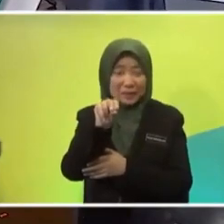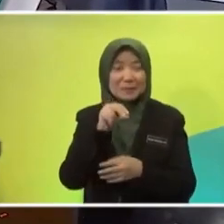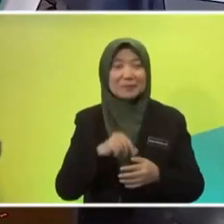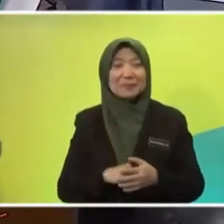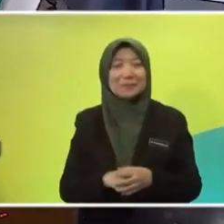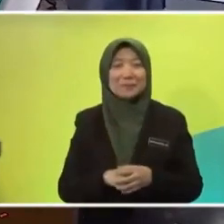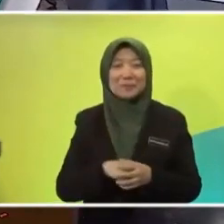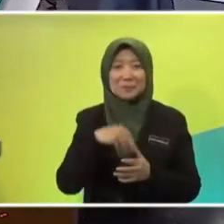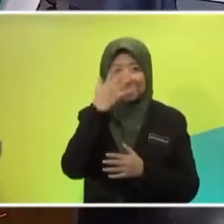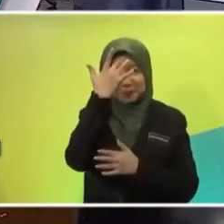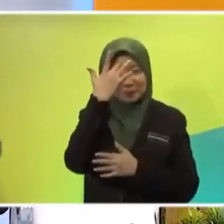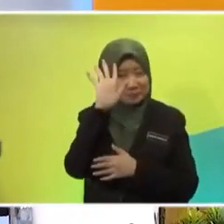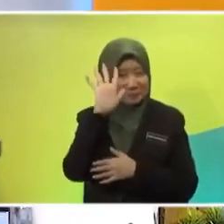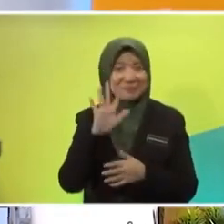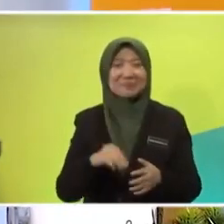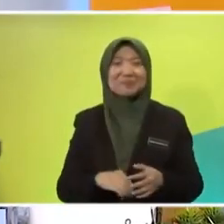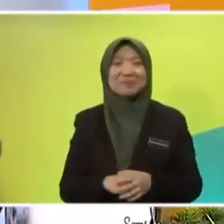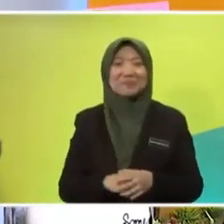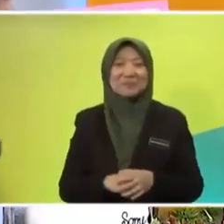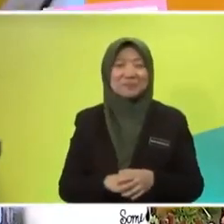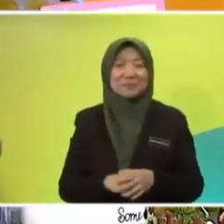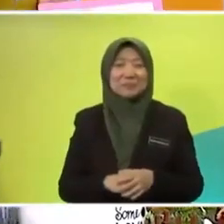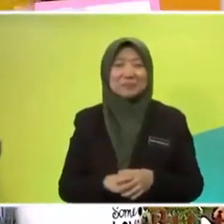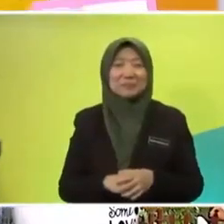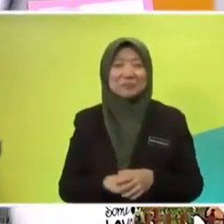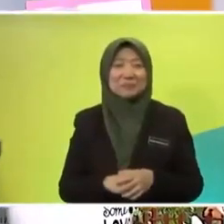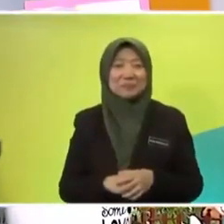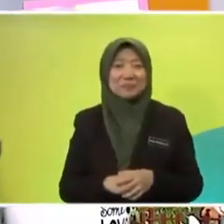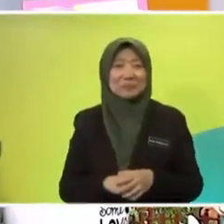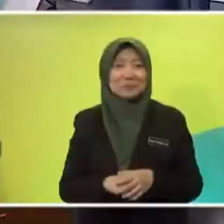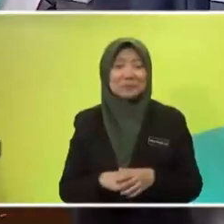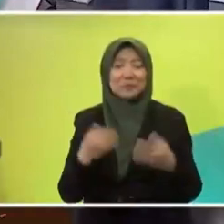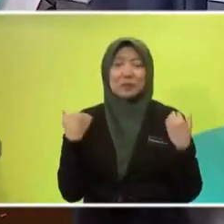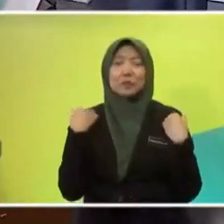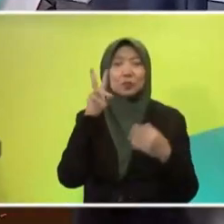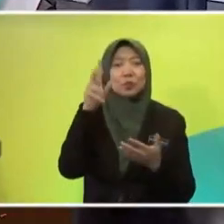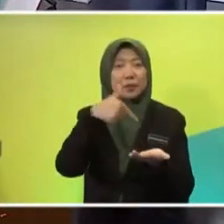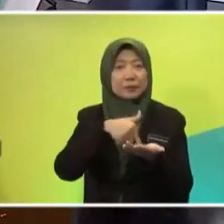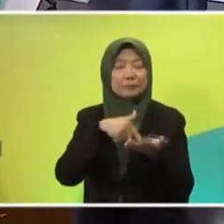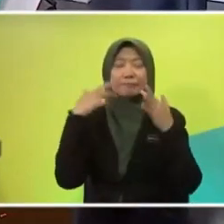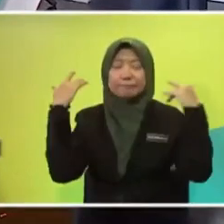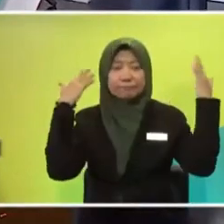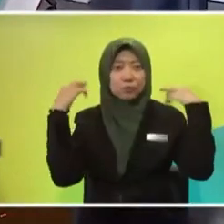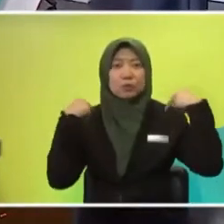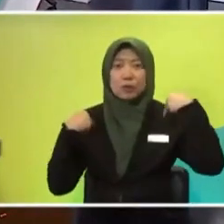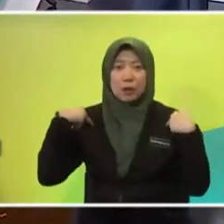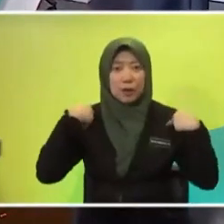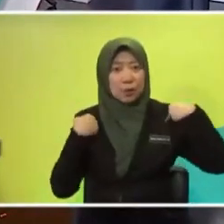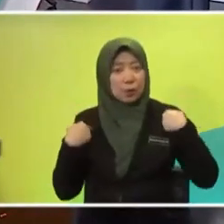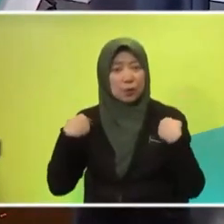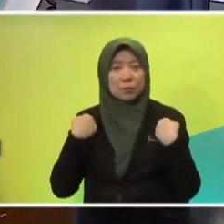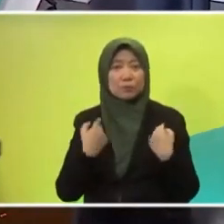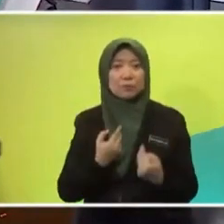itik. Pandai Kak Rina. Terima kasihlah cikgu. Okey, ada dua lagi bunyi haiwan. Betul, kita terus dengar